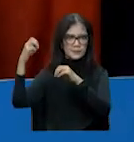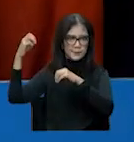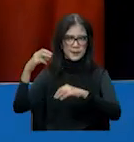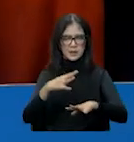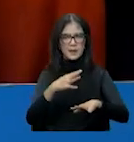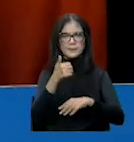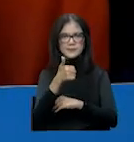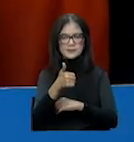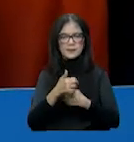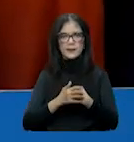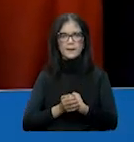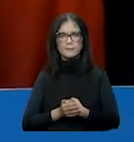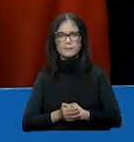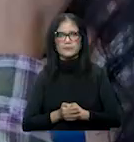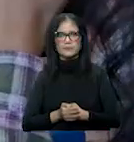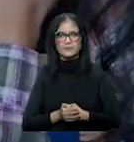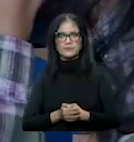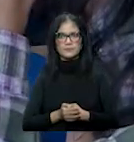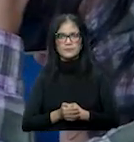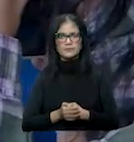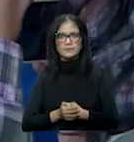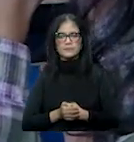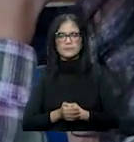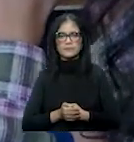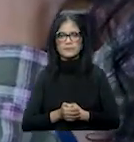dari Jakarta muharlins melaporkan